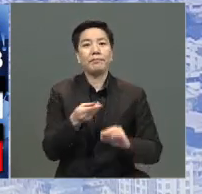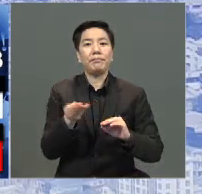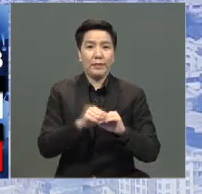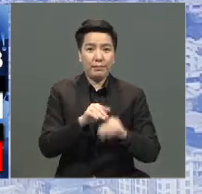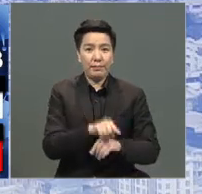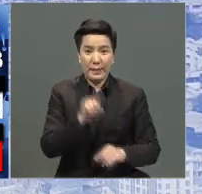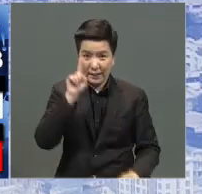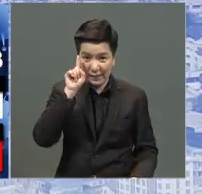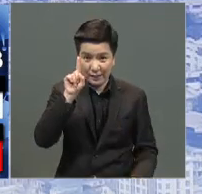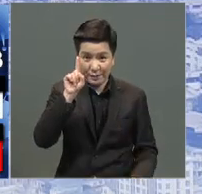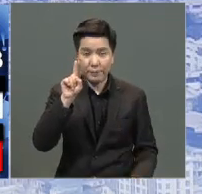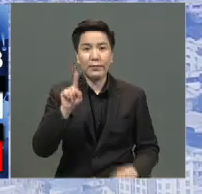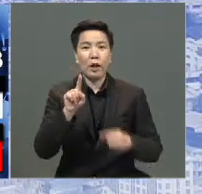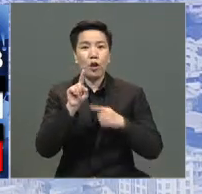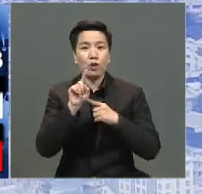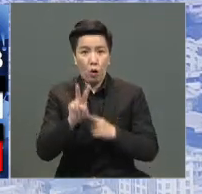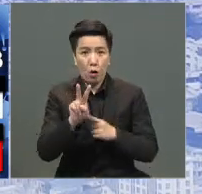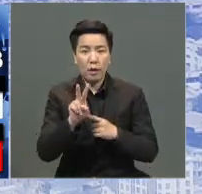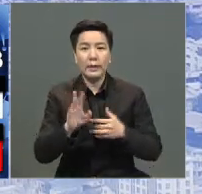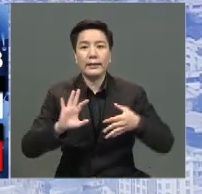นี่แหละครับแล้วทำให้เรามั่นใจได้เพราะฉะนั้นกิจการนี้ที่มีระบบดูแลอย่างดีอาจจะได้เปิดร้านรวงต่างๆที่อยู่ภายในได้มากขึ้นกิจกรรมต่างๆเพิ่มขึ้นอันนี้อันที่1อันที่สองกีฬาครับเพราะว่าเป็นส่วนที่